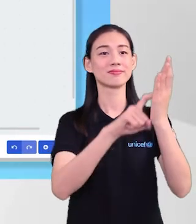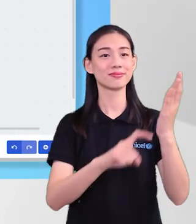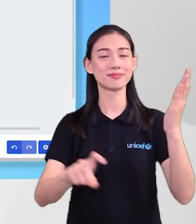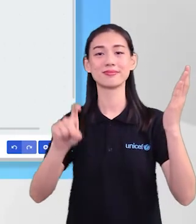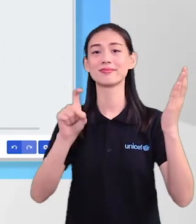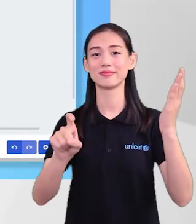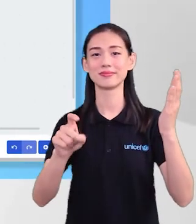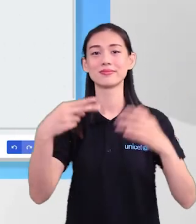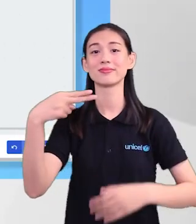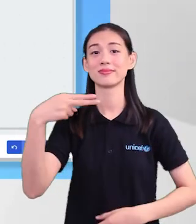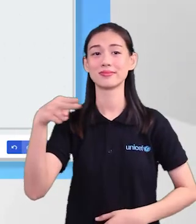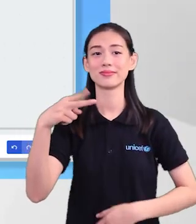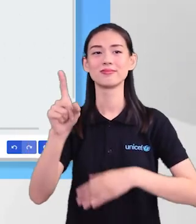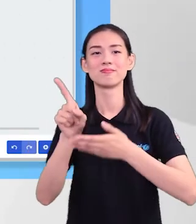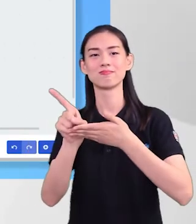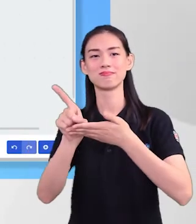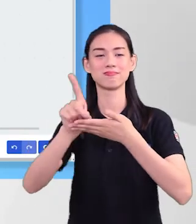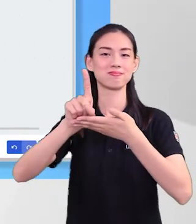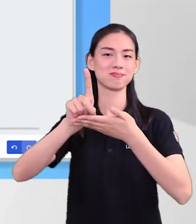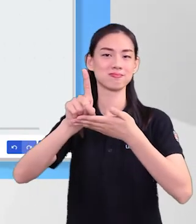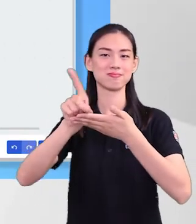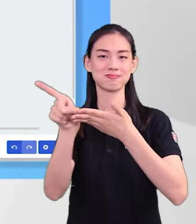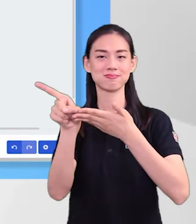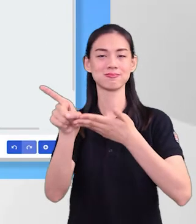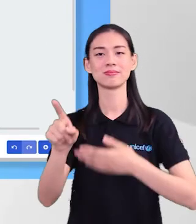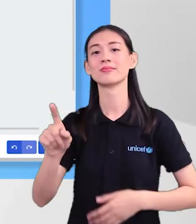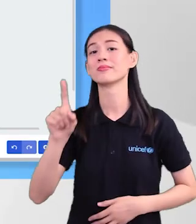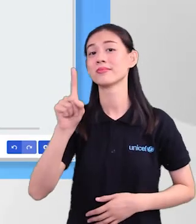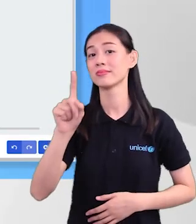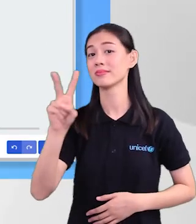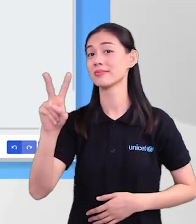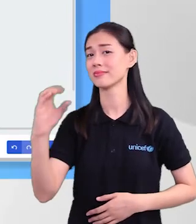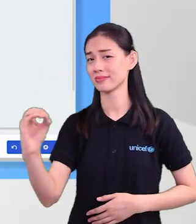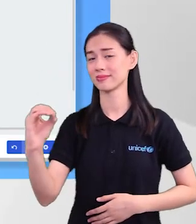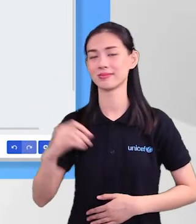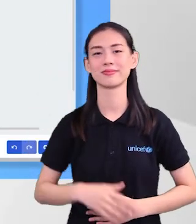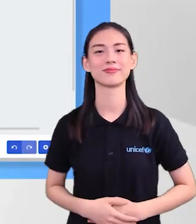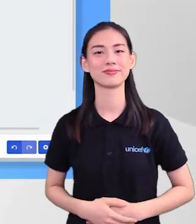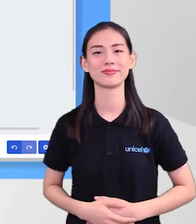Kemudian blok set servo P1, angle to 120 darjah.